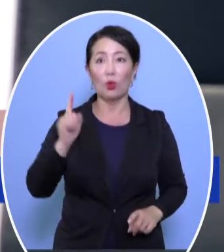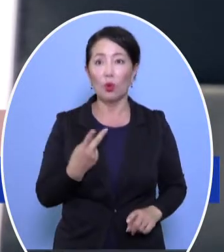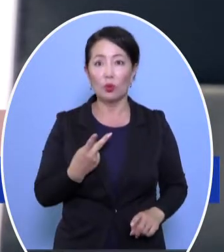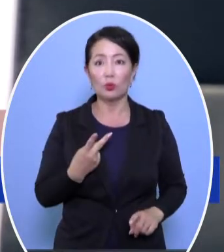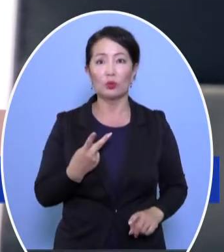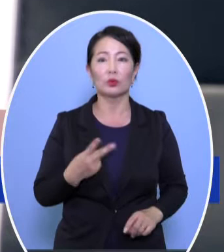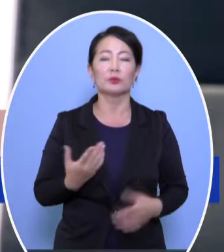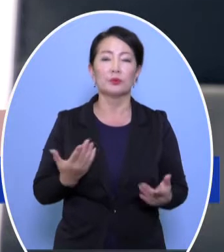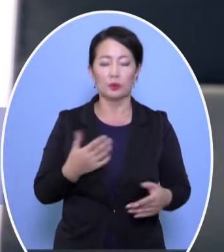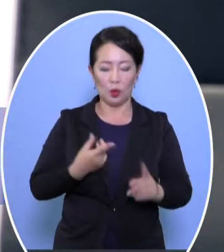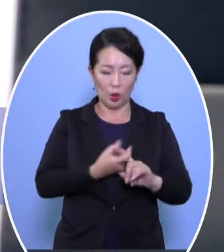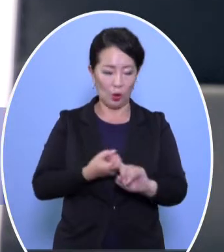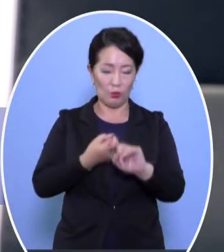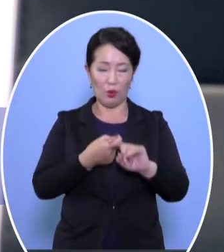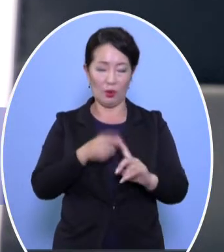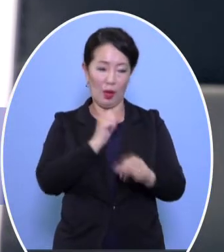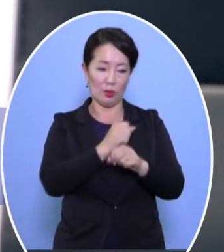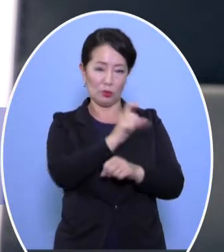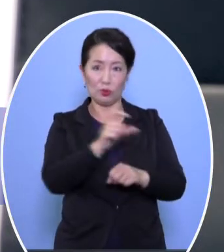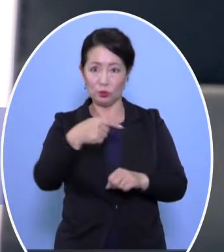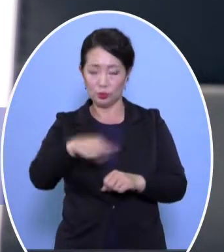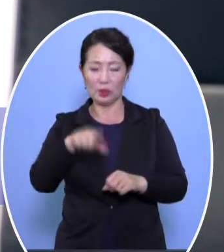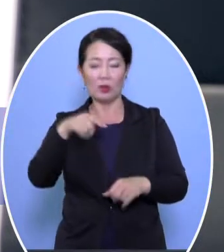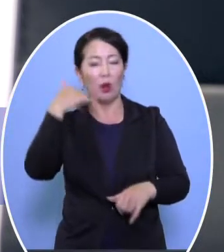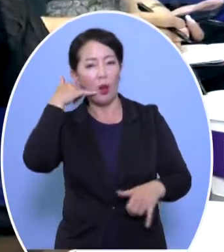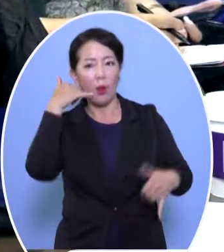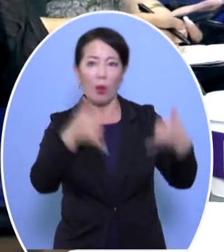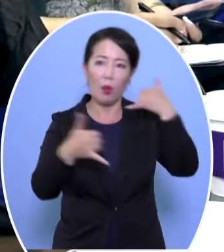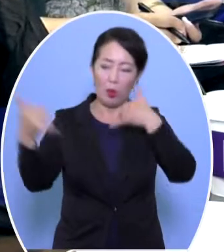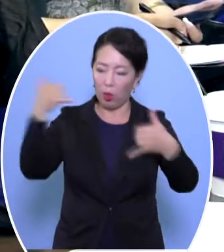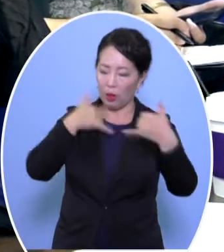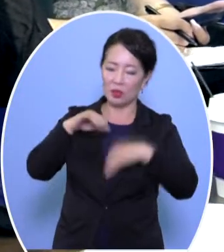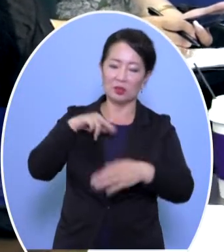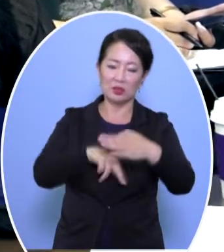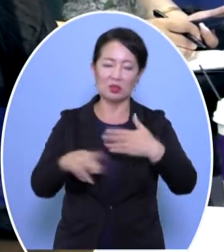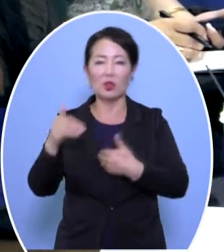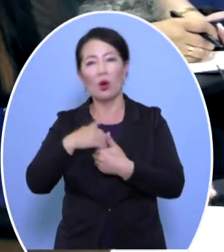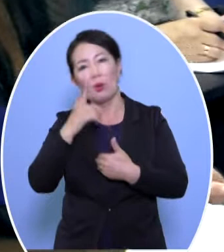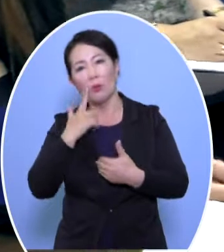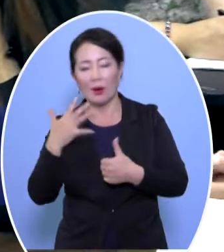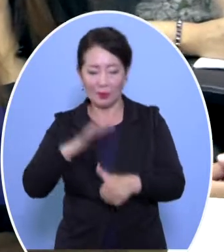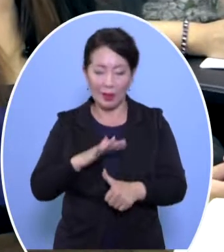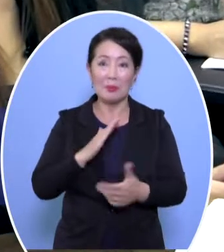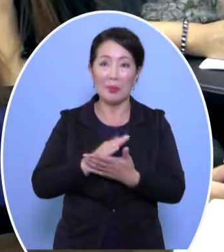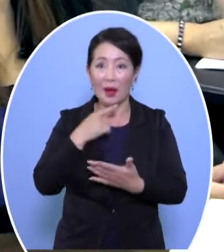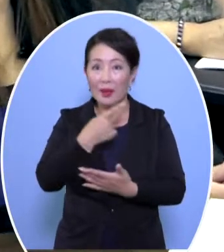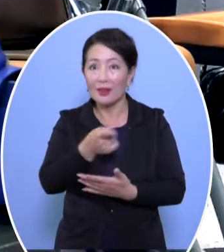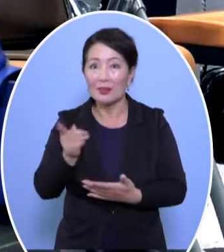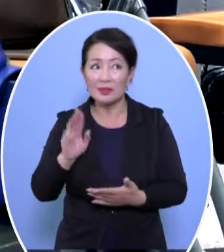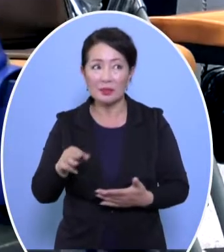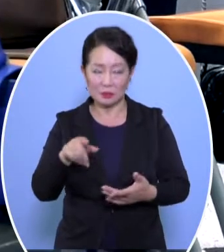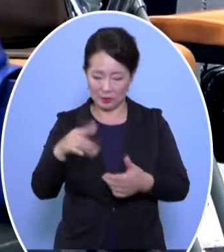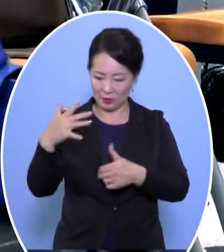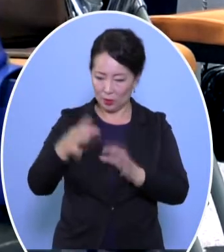энэ холбогдох одоо албан тушаалтнууд танилцуу уцтаж байрдаг хүмүүстүүдэд оруулах гэдэг дарамт шахалт үзүүлдэг гэдэг чинь шүү дээ.